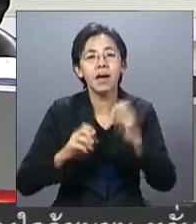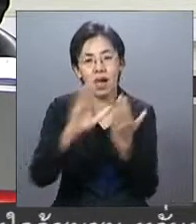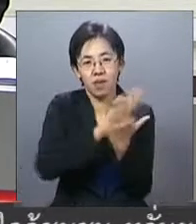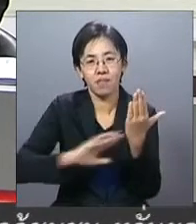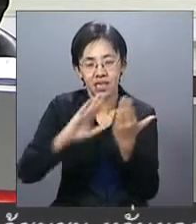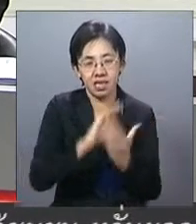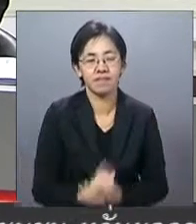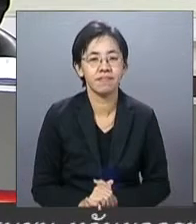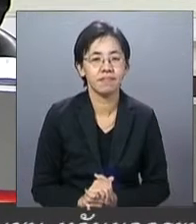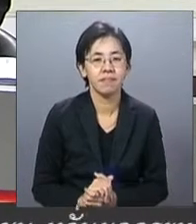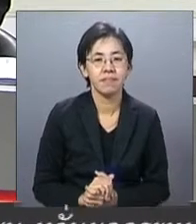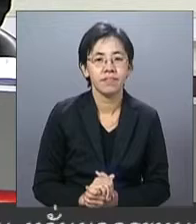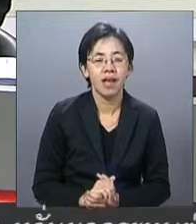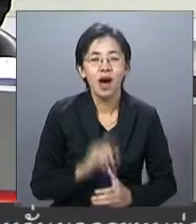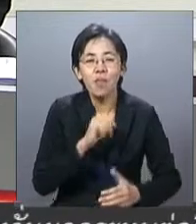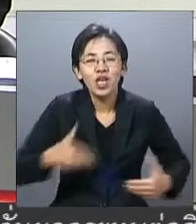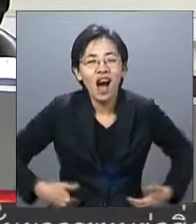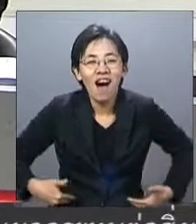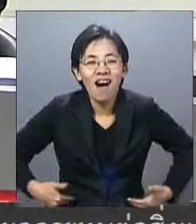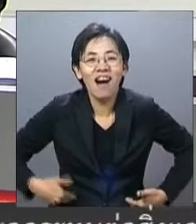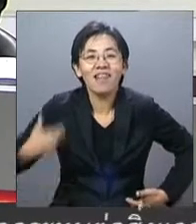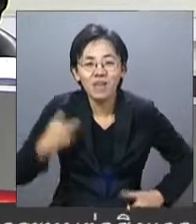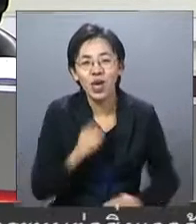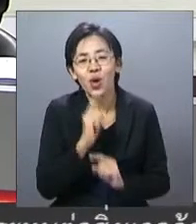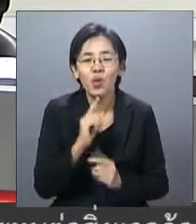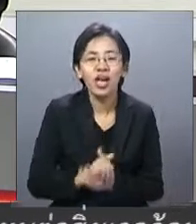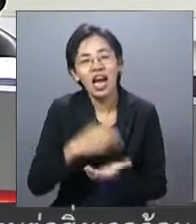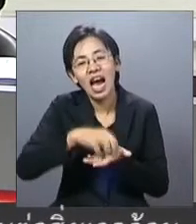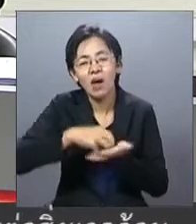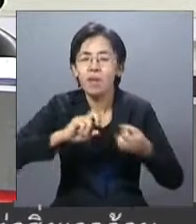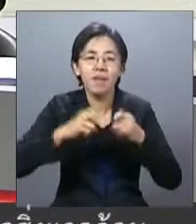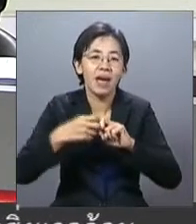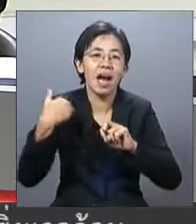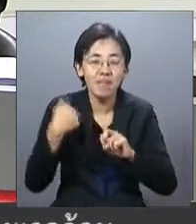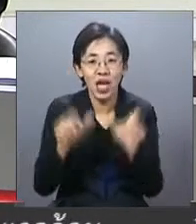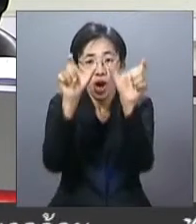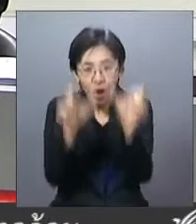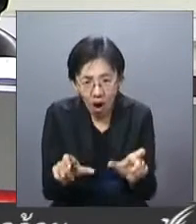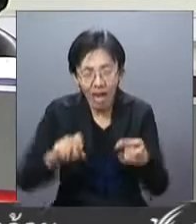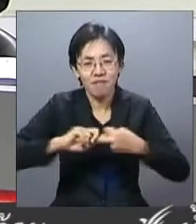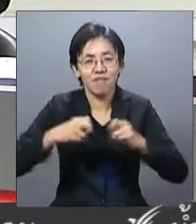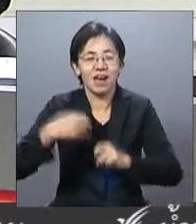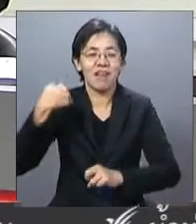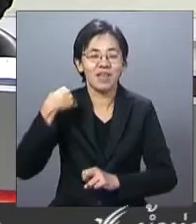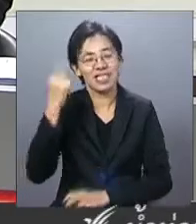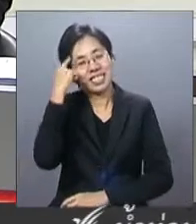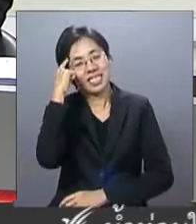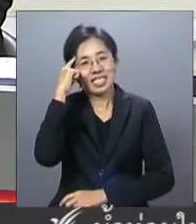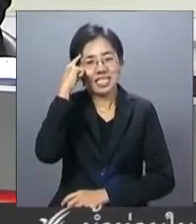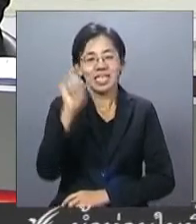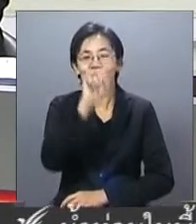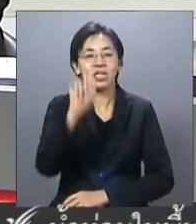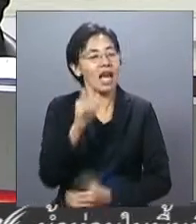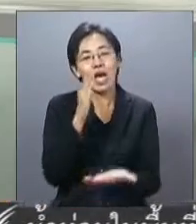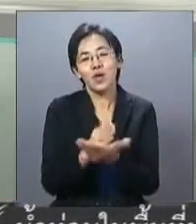ก่อนจะพูดติดตลกปิดท้ายว่าพูดเรื่องอะไรก็กลายเป็นปัญหาแต่งกลอนก็ยังกลายเป็นปัญหาเลยบอกว่าสงสัยจะต้องหยุดพูดสัก